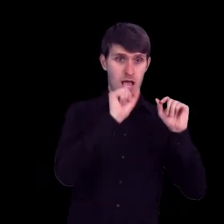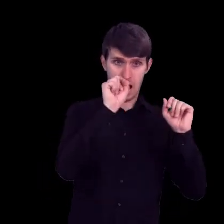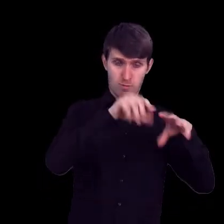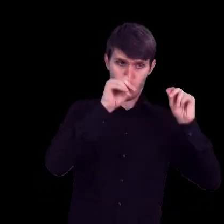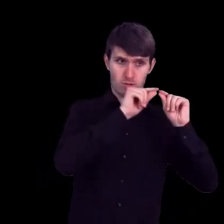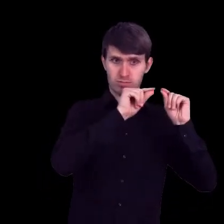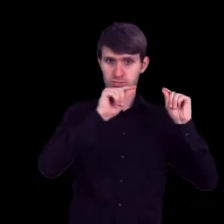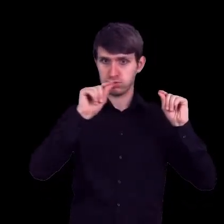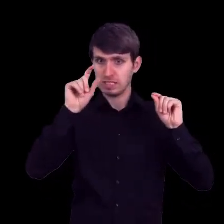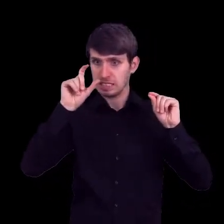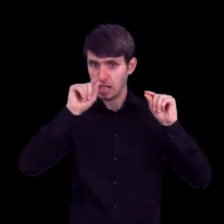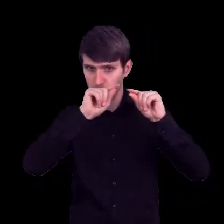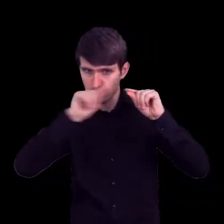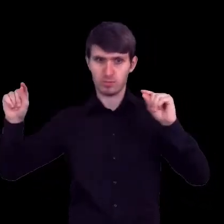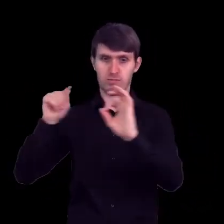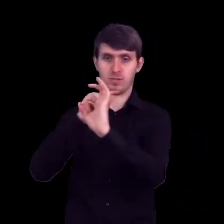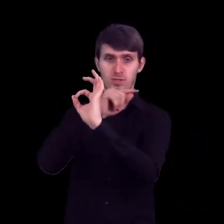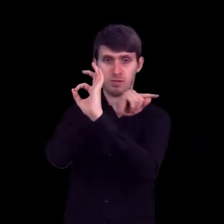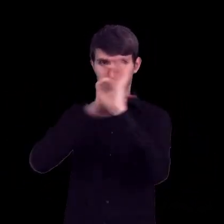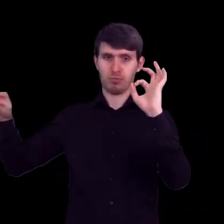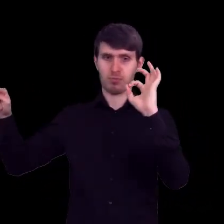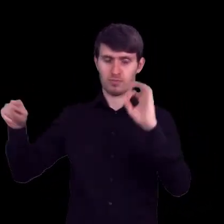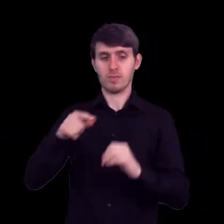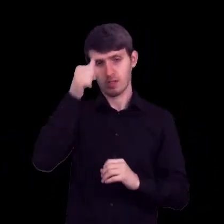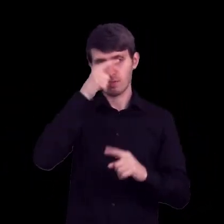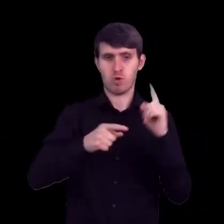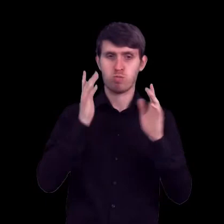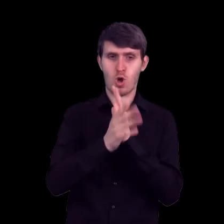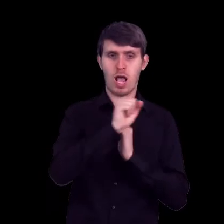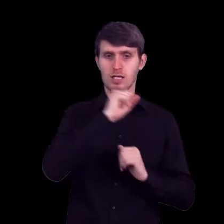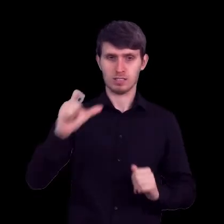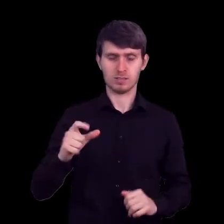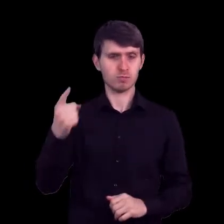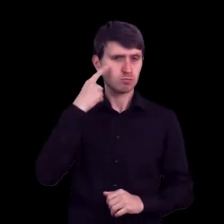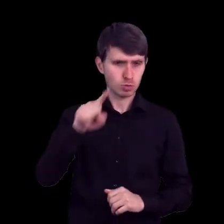półprostą, która przechodzi przez C. To półprosta AC.